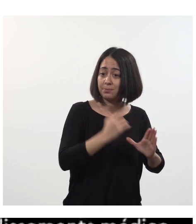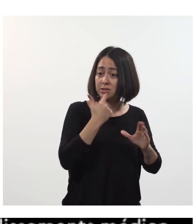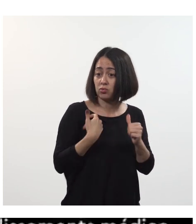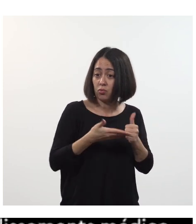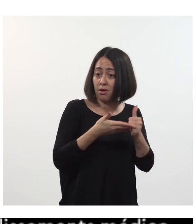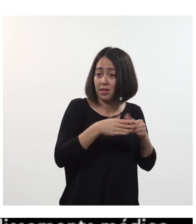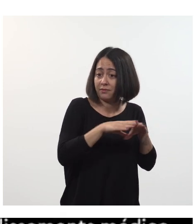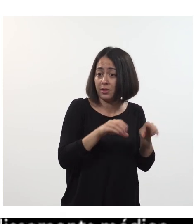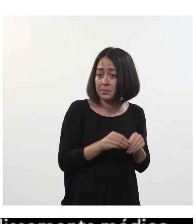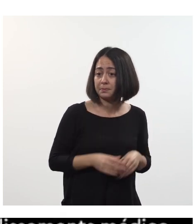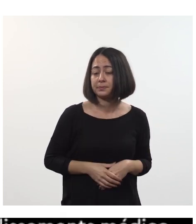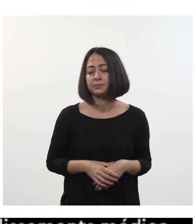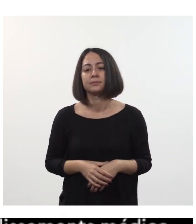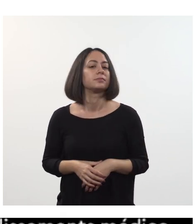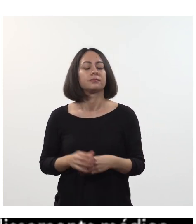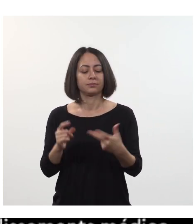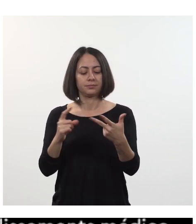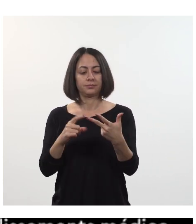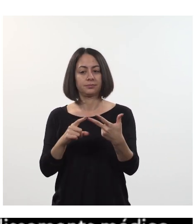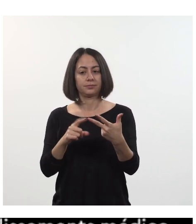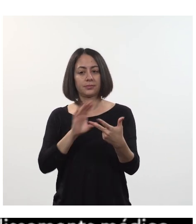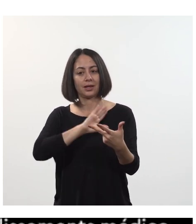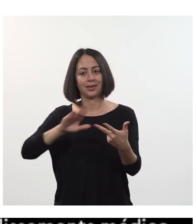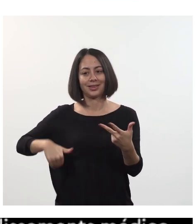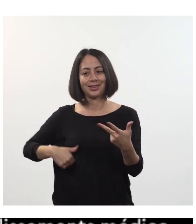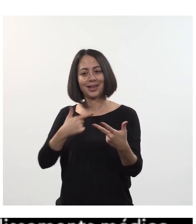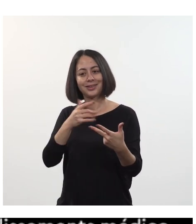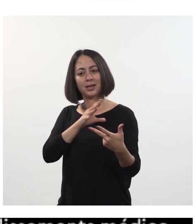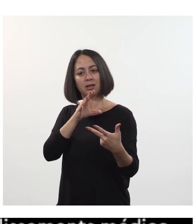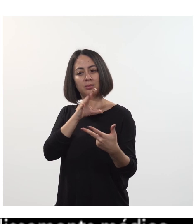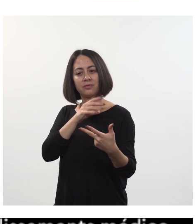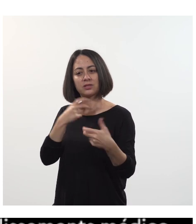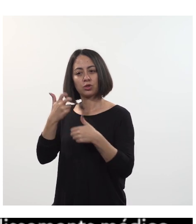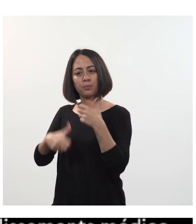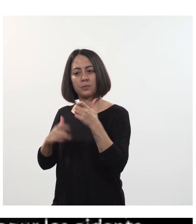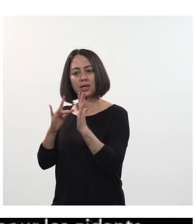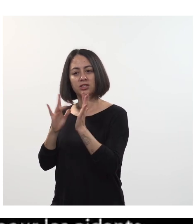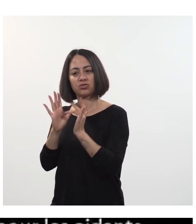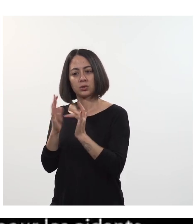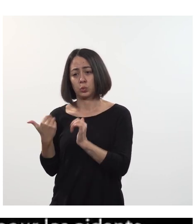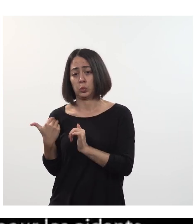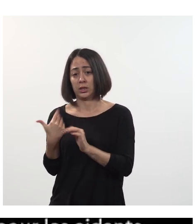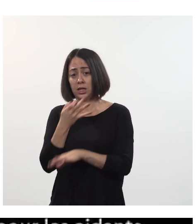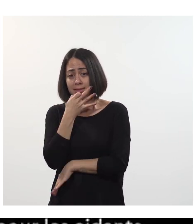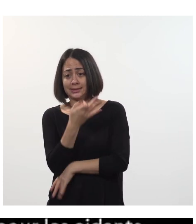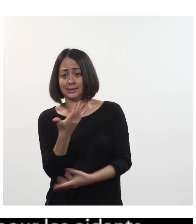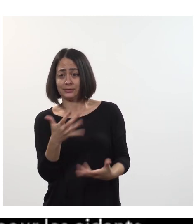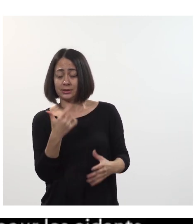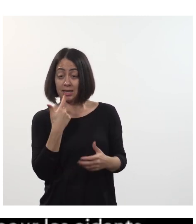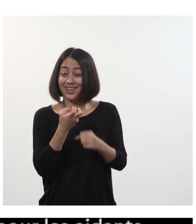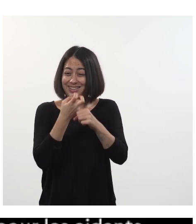le dernier, je rebondis sur ce qu'a dit Pierre Jésus tout à l'heure par rapport aux facteurs de risque. On a notamment une